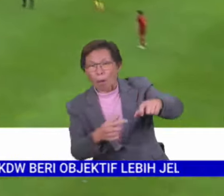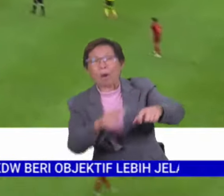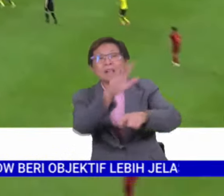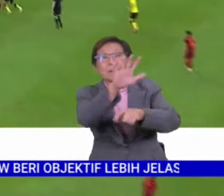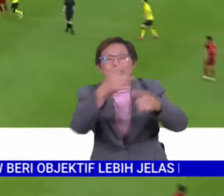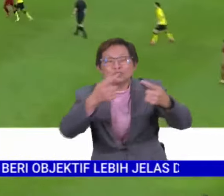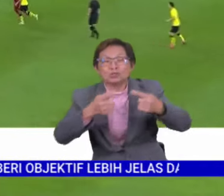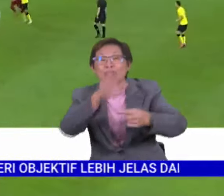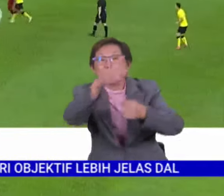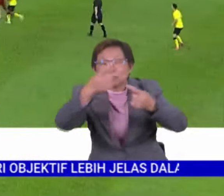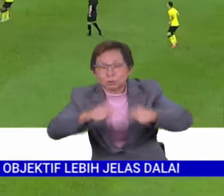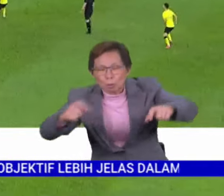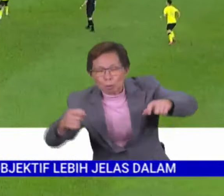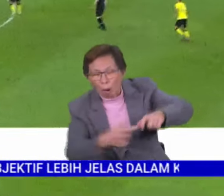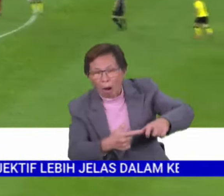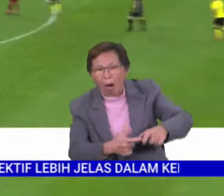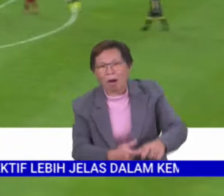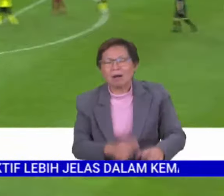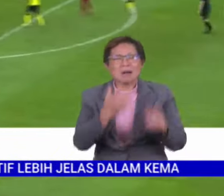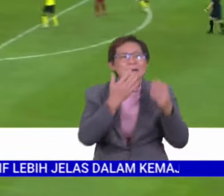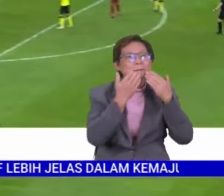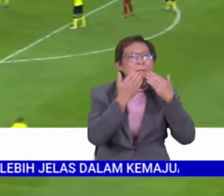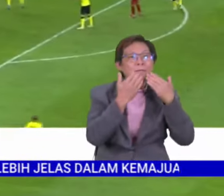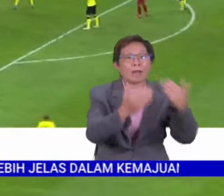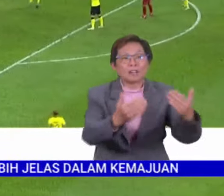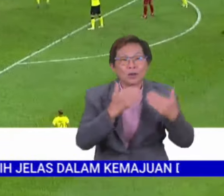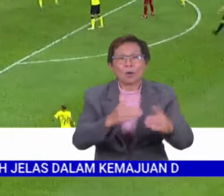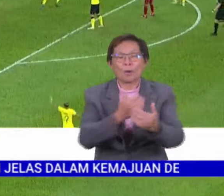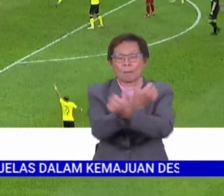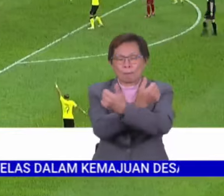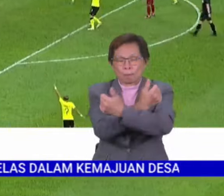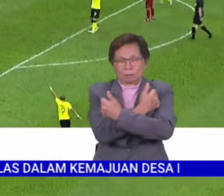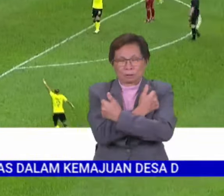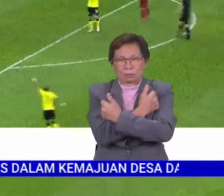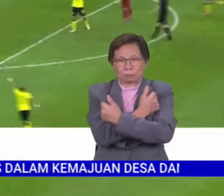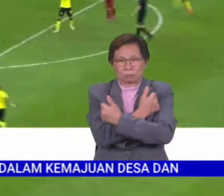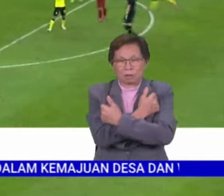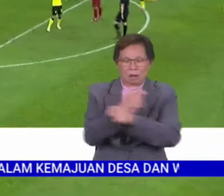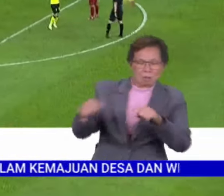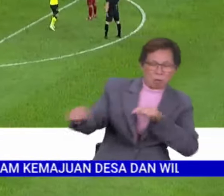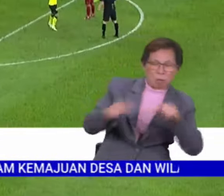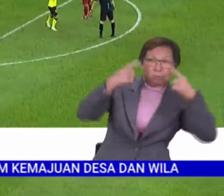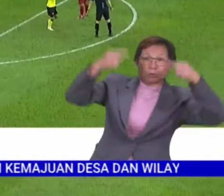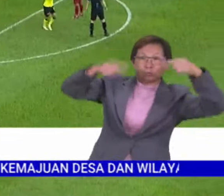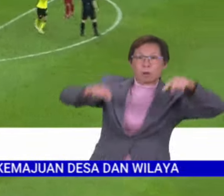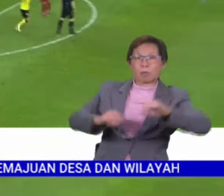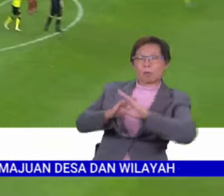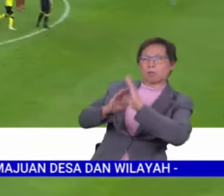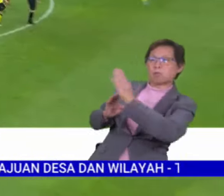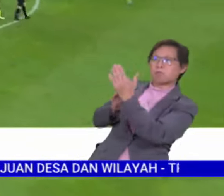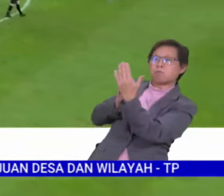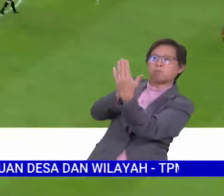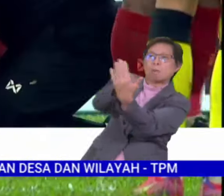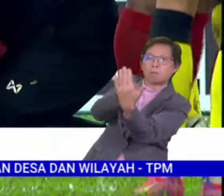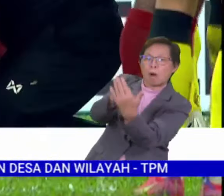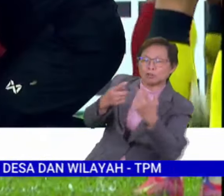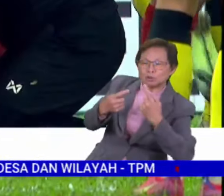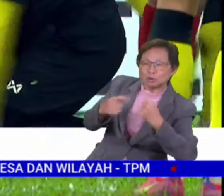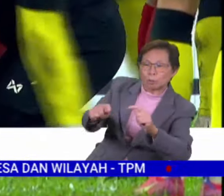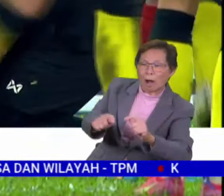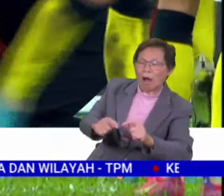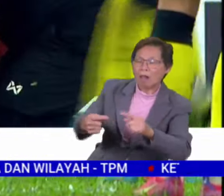5 percubaan. Penghargaan perlu diberi kepada penjaga gol Ahmad Rehan Hazmi Mohamed yang bertindak cemerlang menyelamatkan 4 percubaan berbahaya